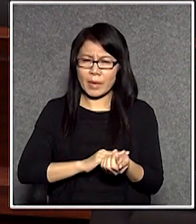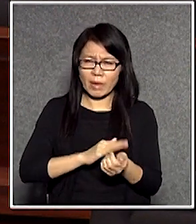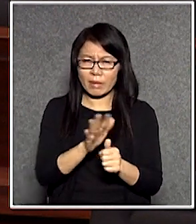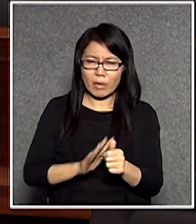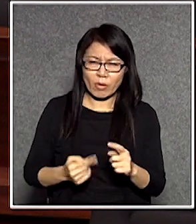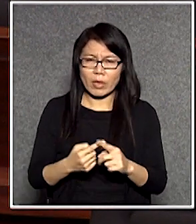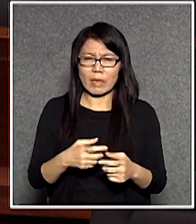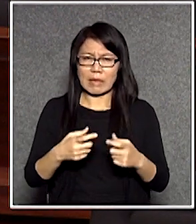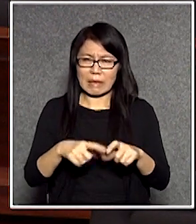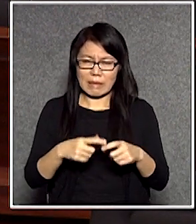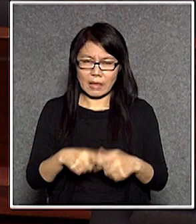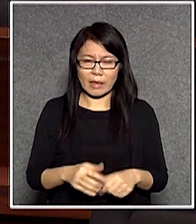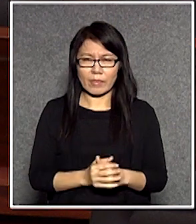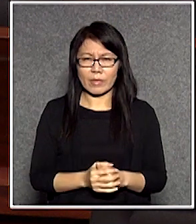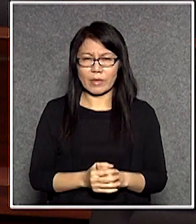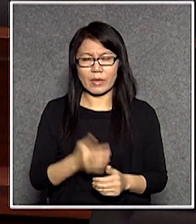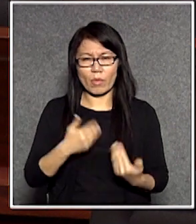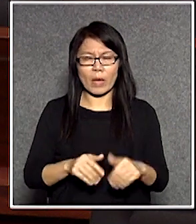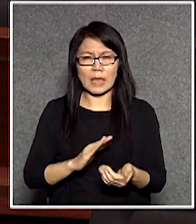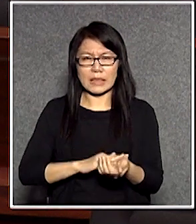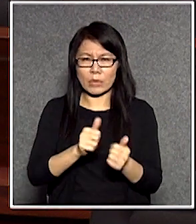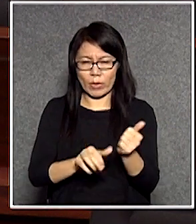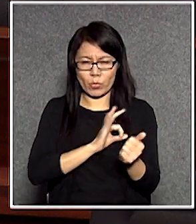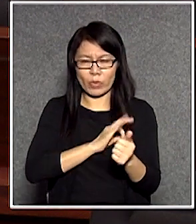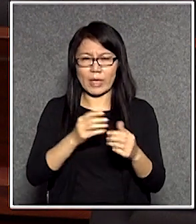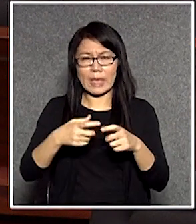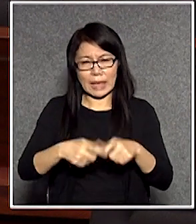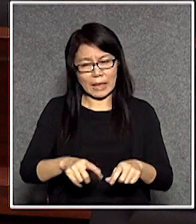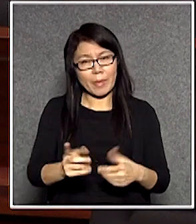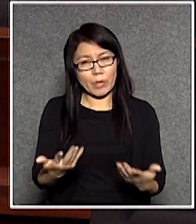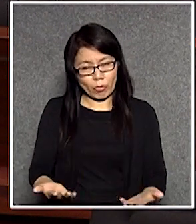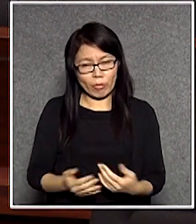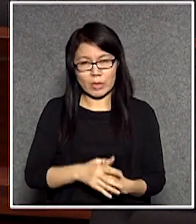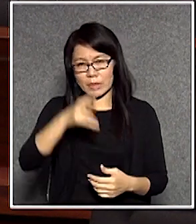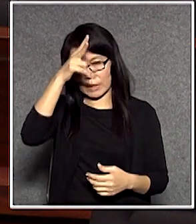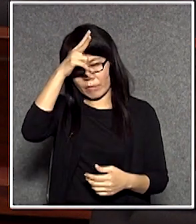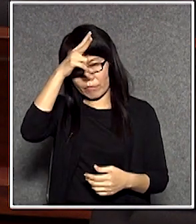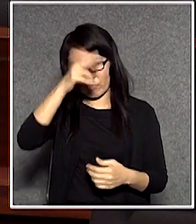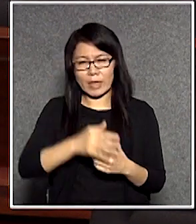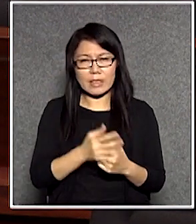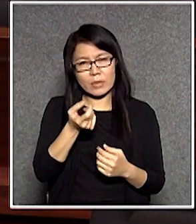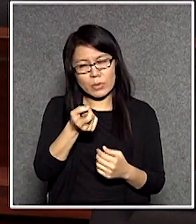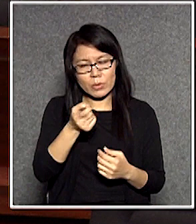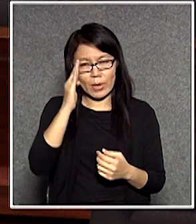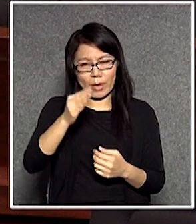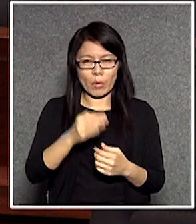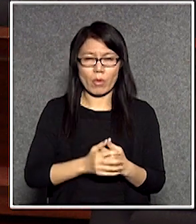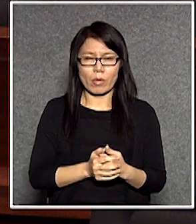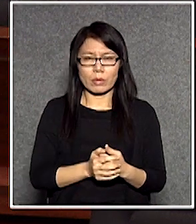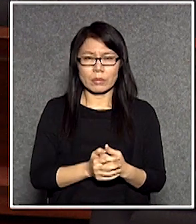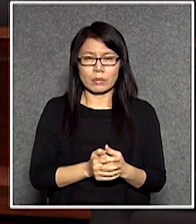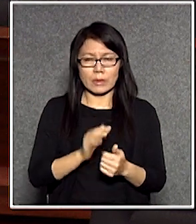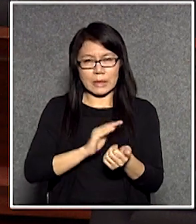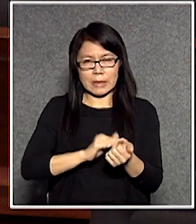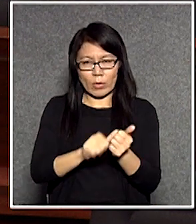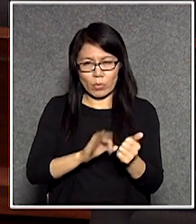雞蛋還是醫委會是雞蛋呢？政府只是稍微希望為醫委會做最